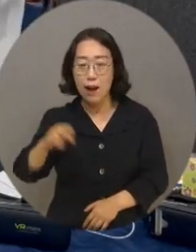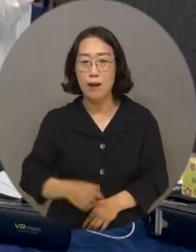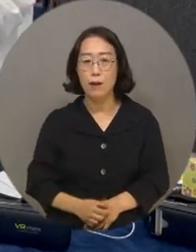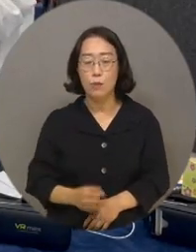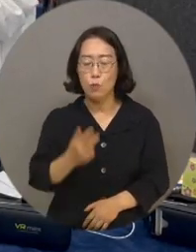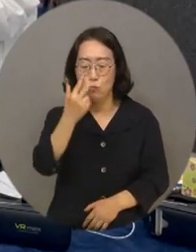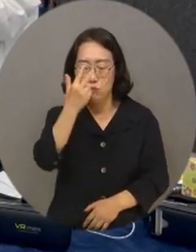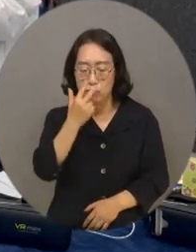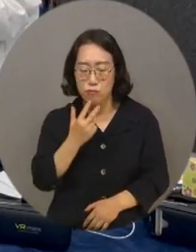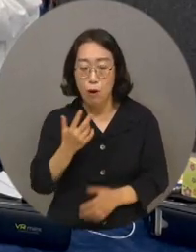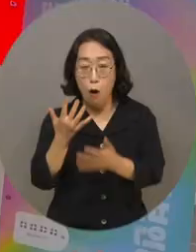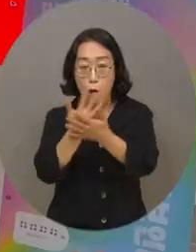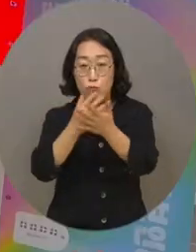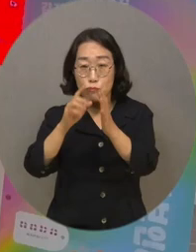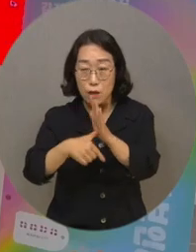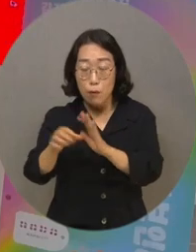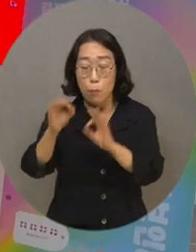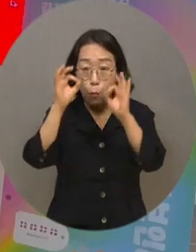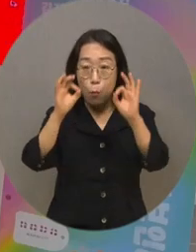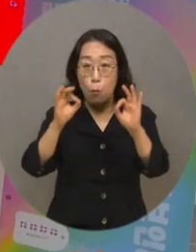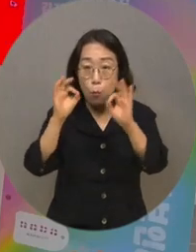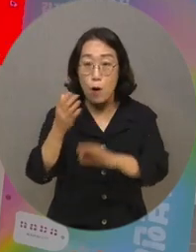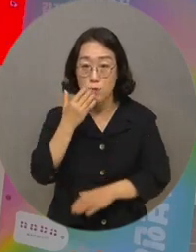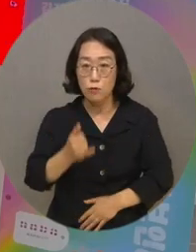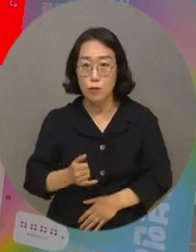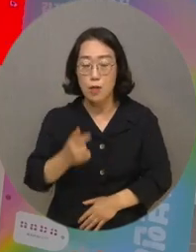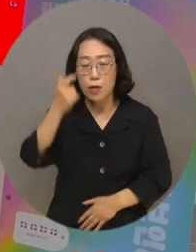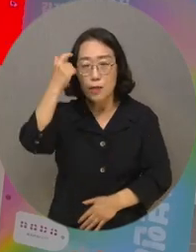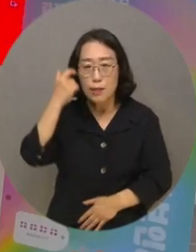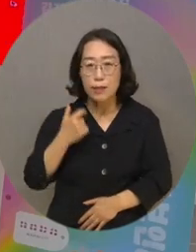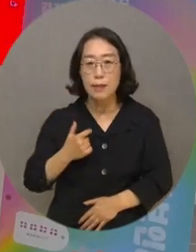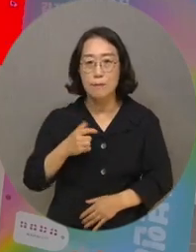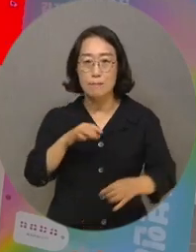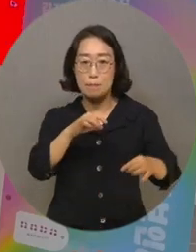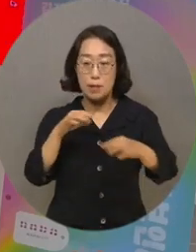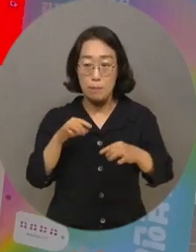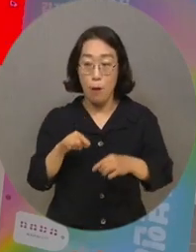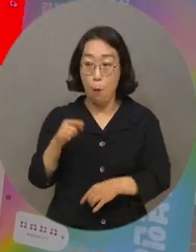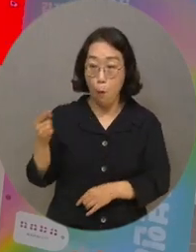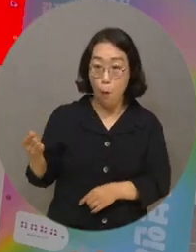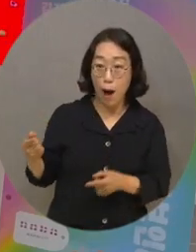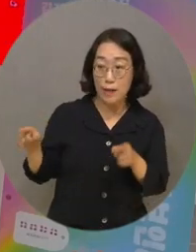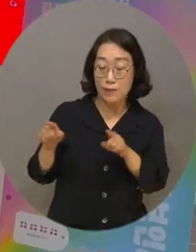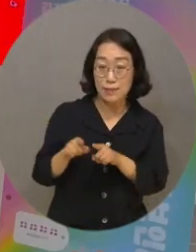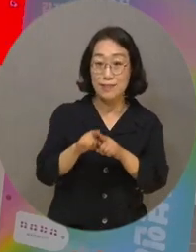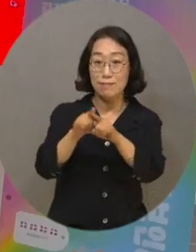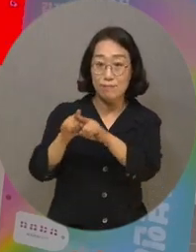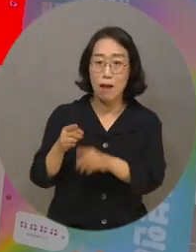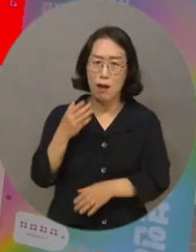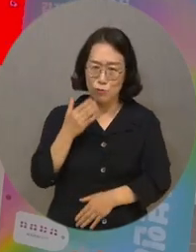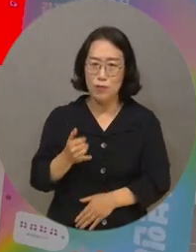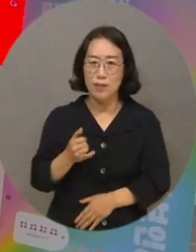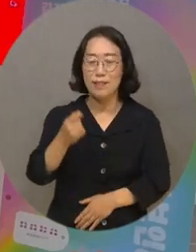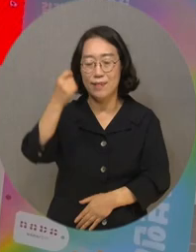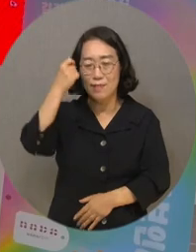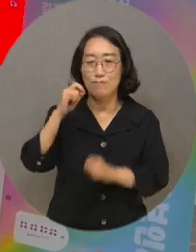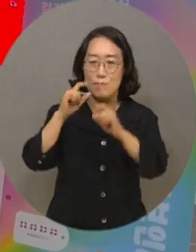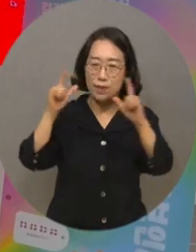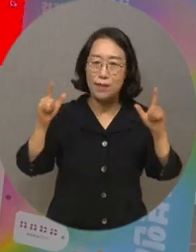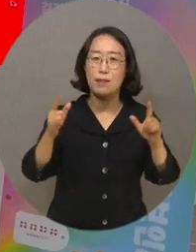화이트 스틱은 이 느낌과 감각으로 사는 사람들이 바로 내 옆에서 함께 살아가고 있다는 걸 깨닫게